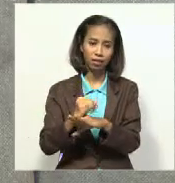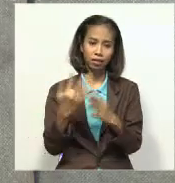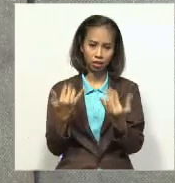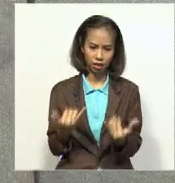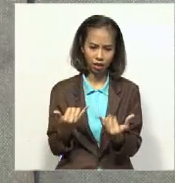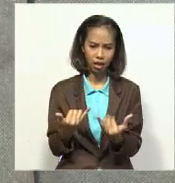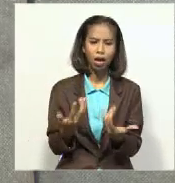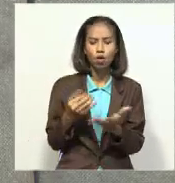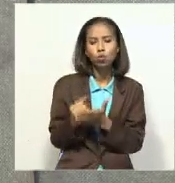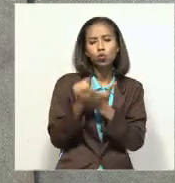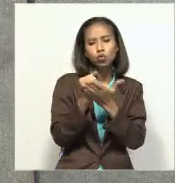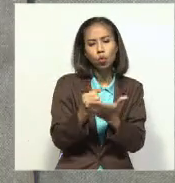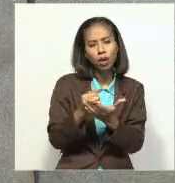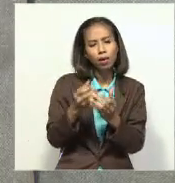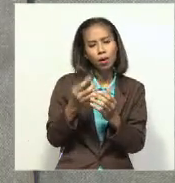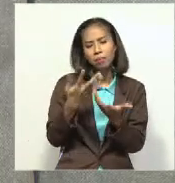ะรับน้ำ